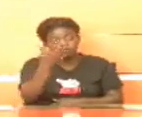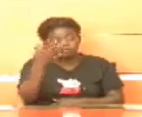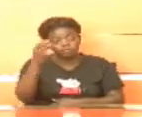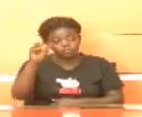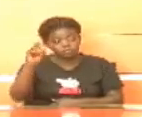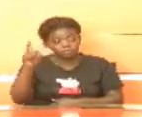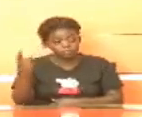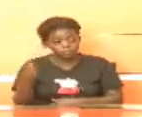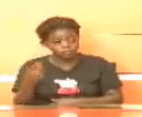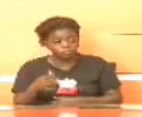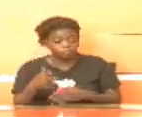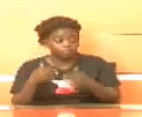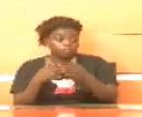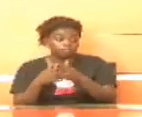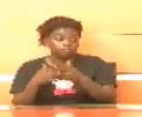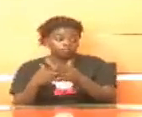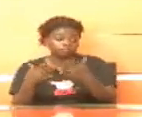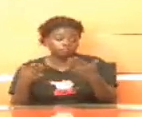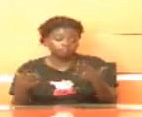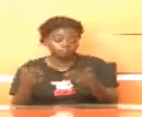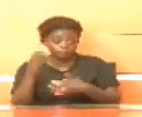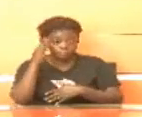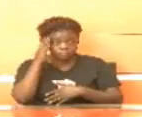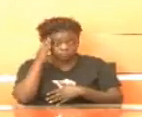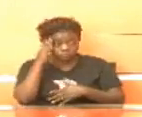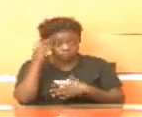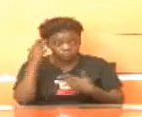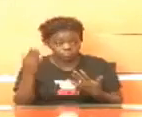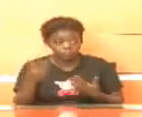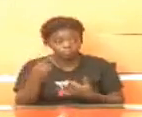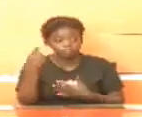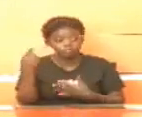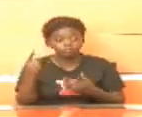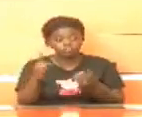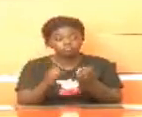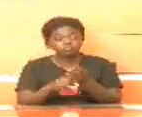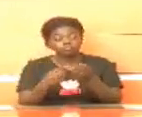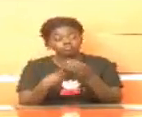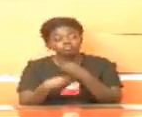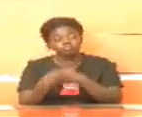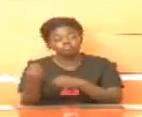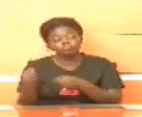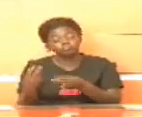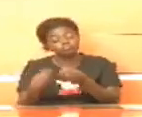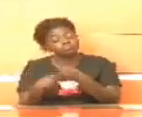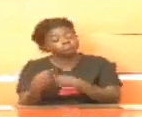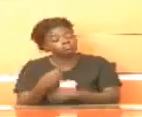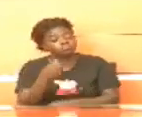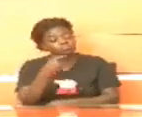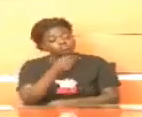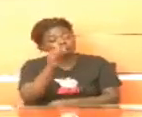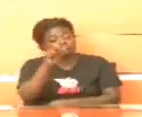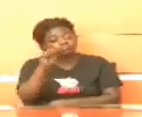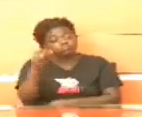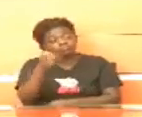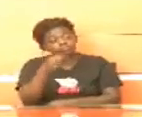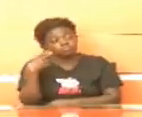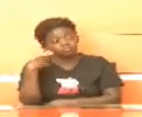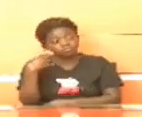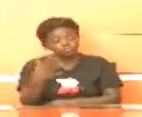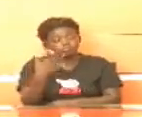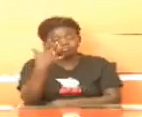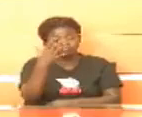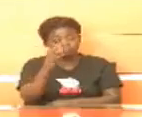kusobola okukulemesa abakusuuwa ddiiru nti yagifunye ekeera gyajjitonda. Abatunda entangawuzi bagamba nti ekutiya etuuse ku